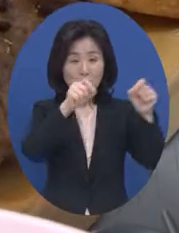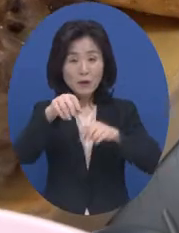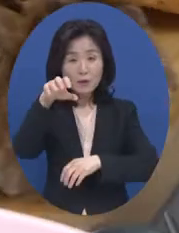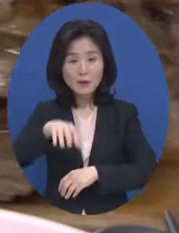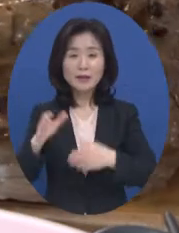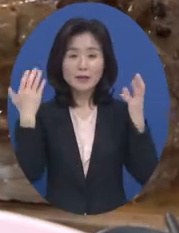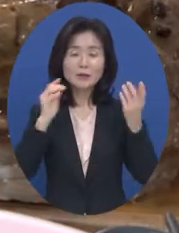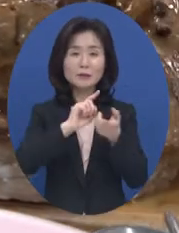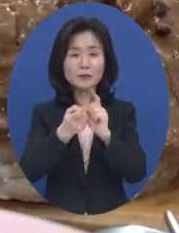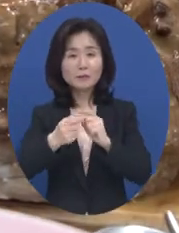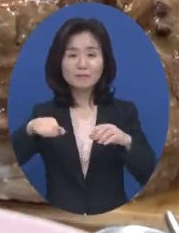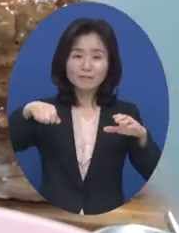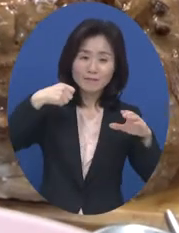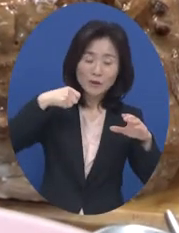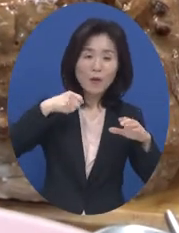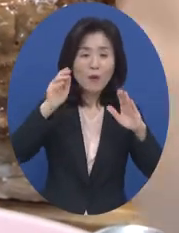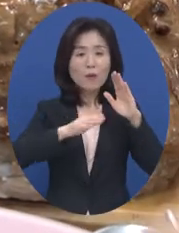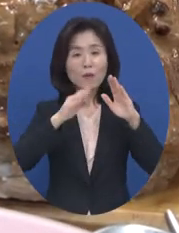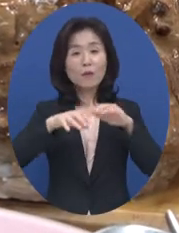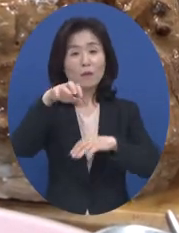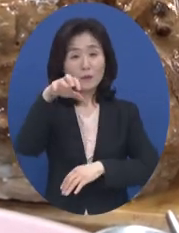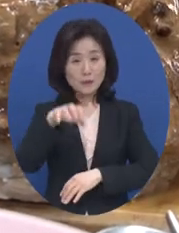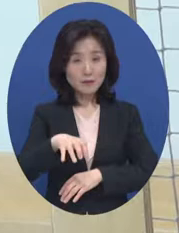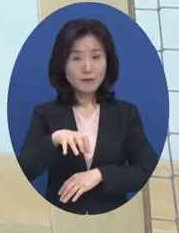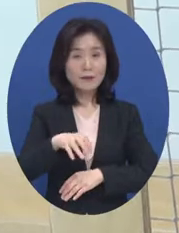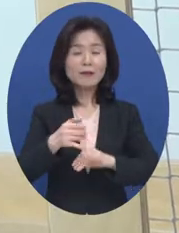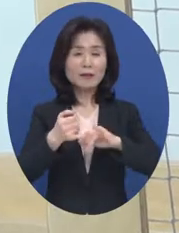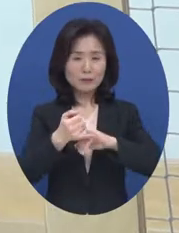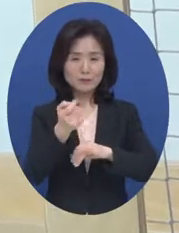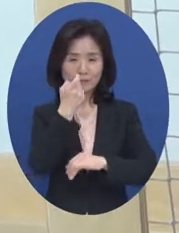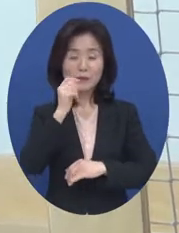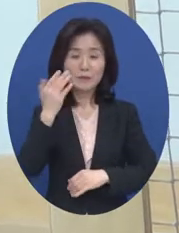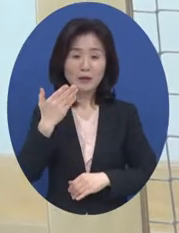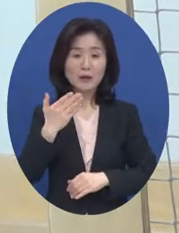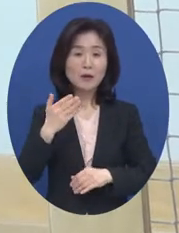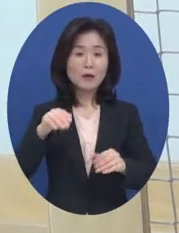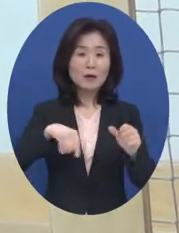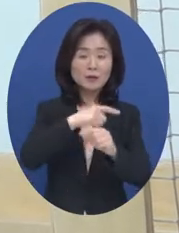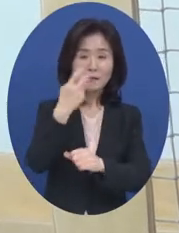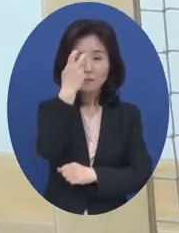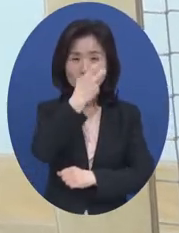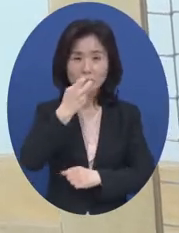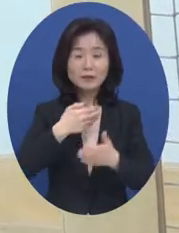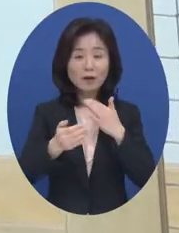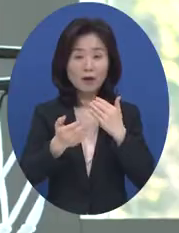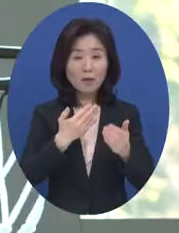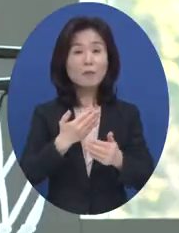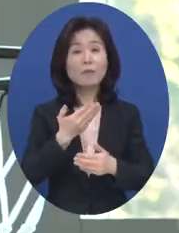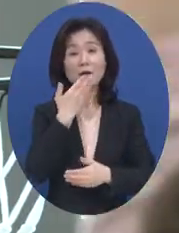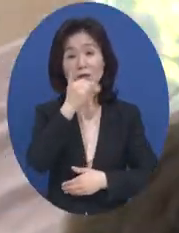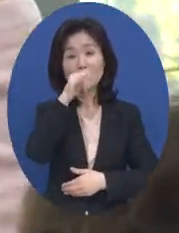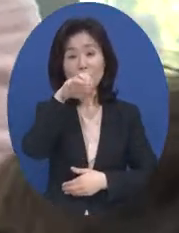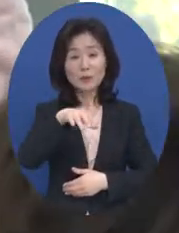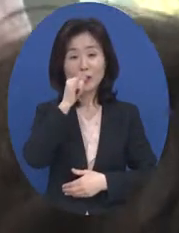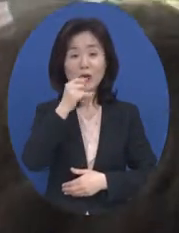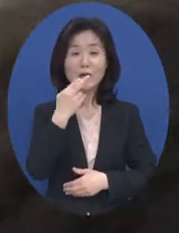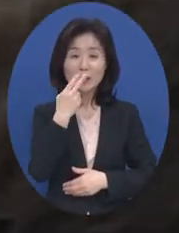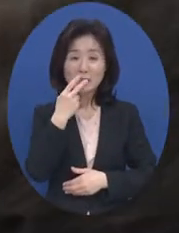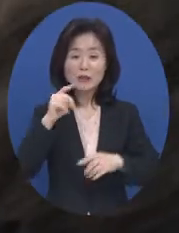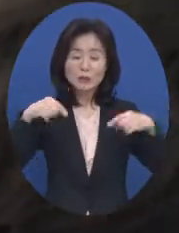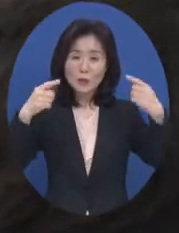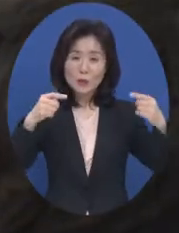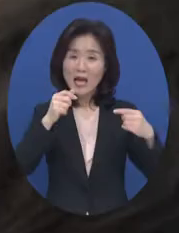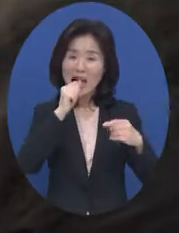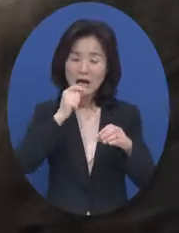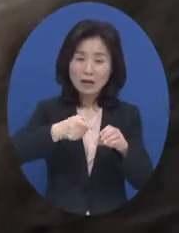하면서 공공장소에서의 약속을 배우 없다 환경지킴이 체험을 할 수 있는 곳도 있습니다 플라스틱과 종이 캔